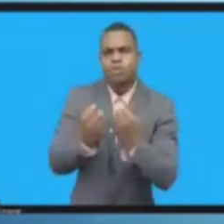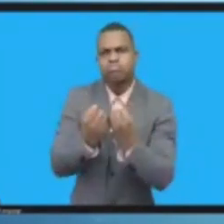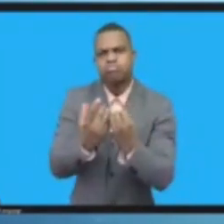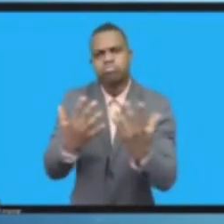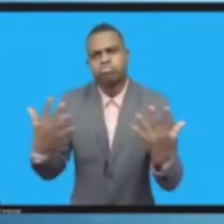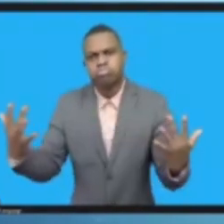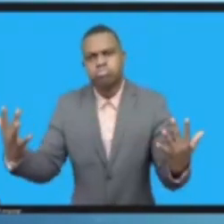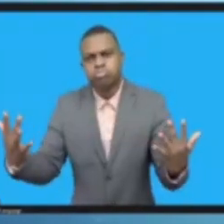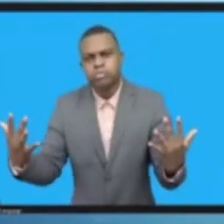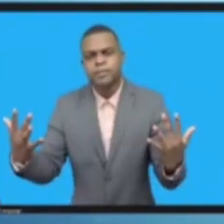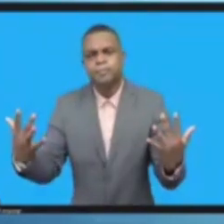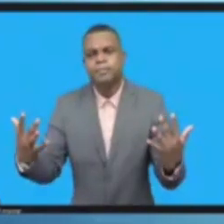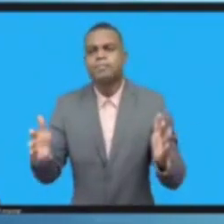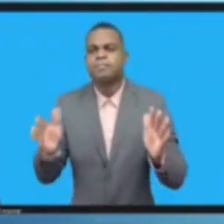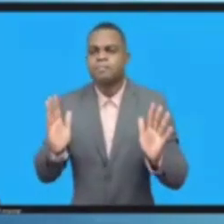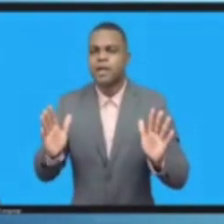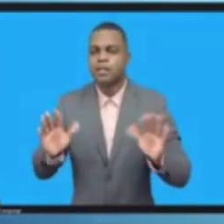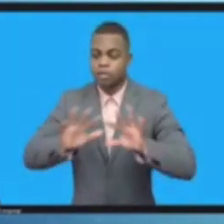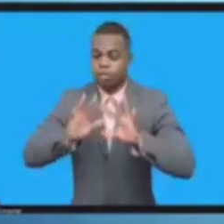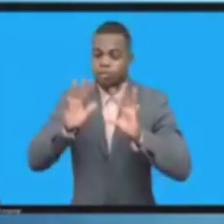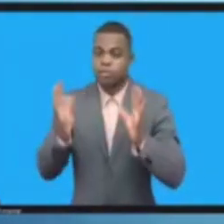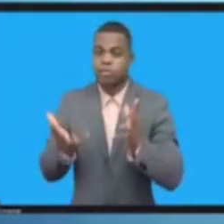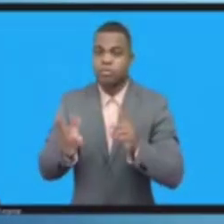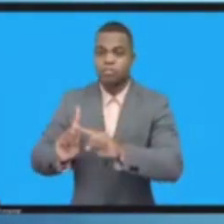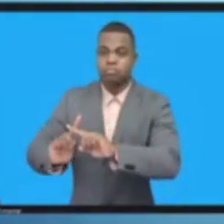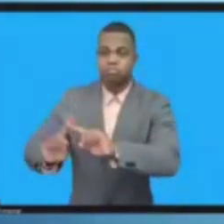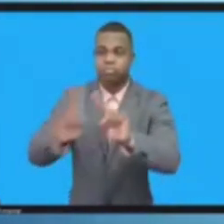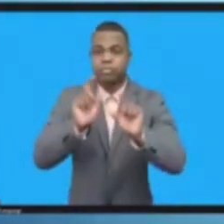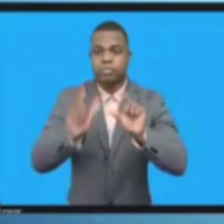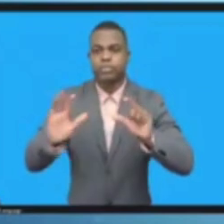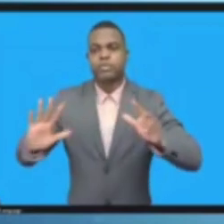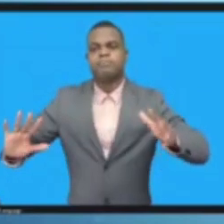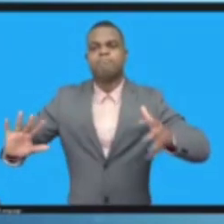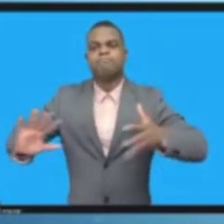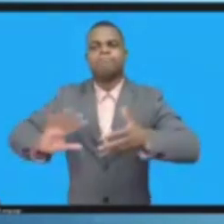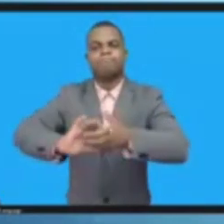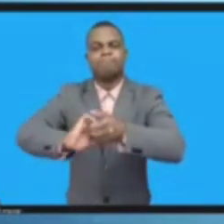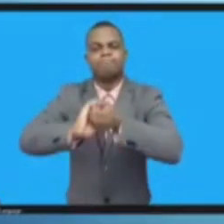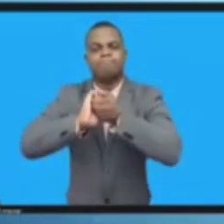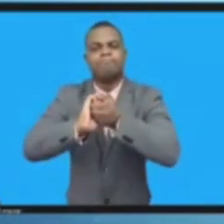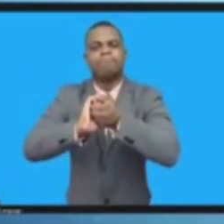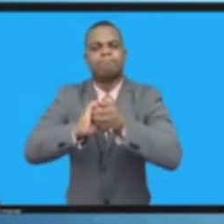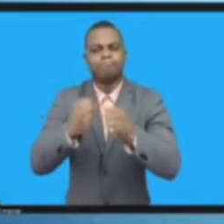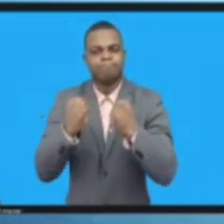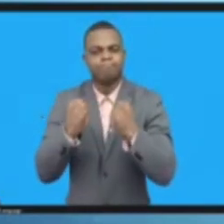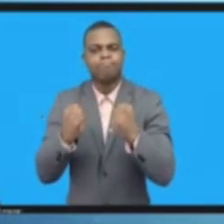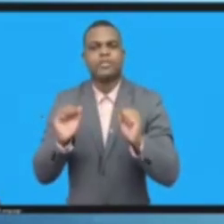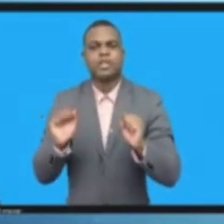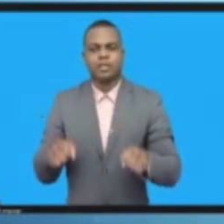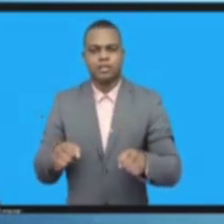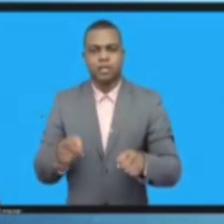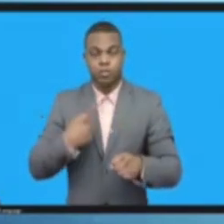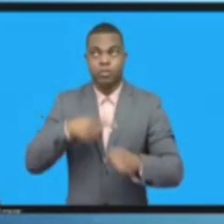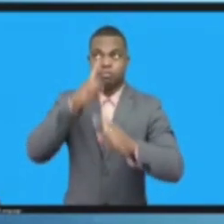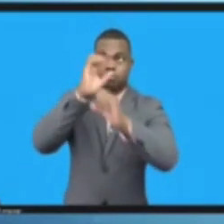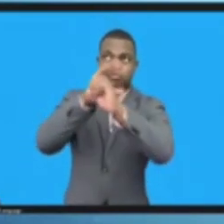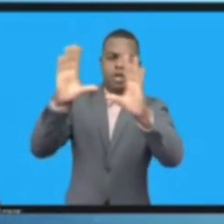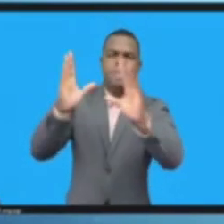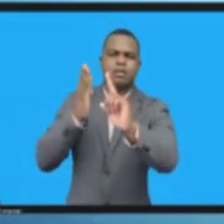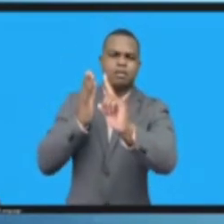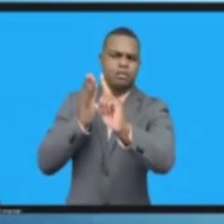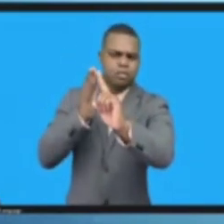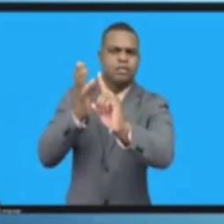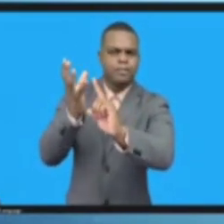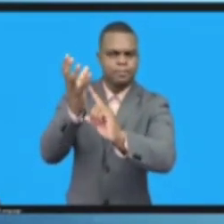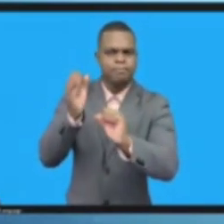devons absolument épouser. Nous devons l'épouser en tant que communauté mondiale parce que